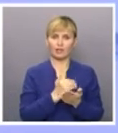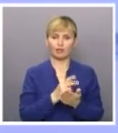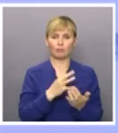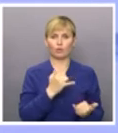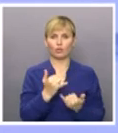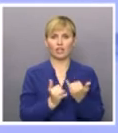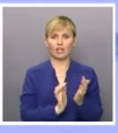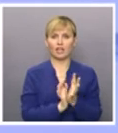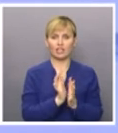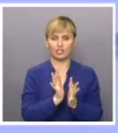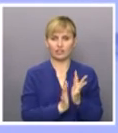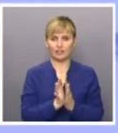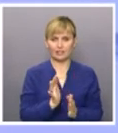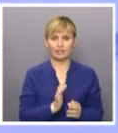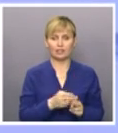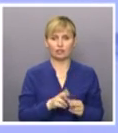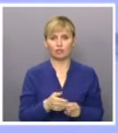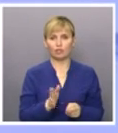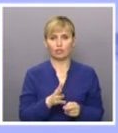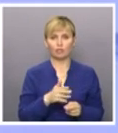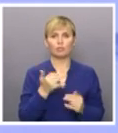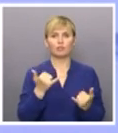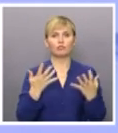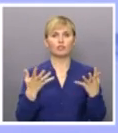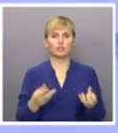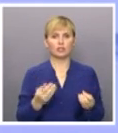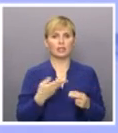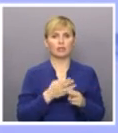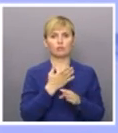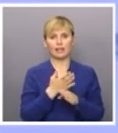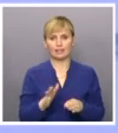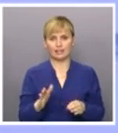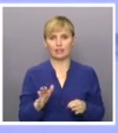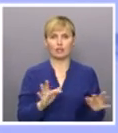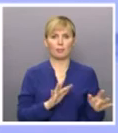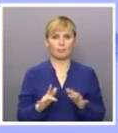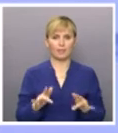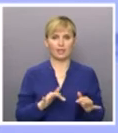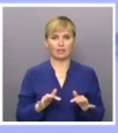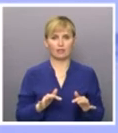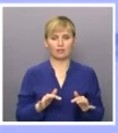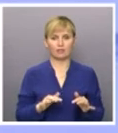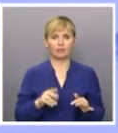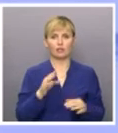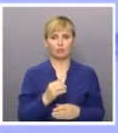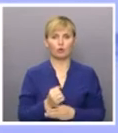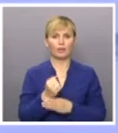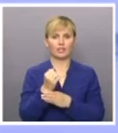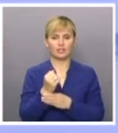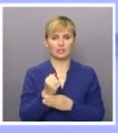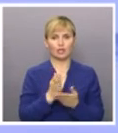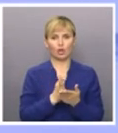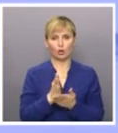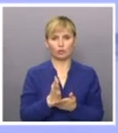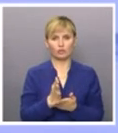наращиванию производства рыбы. И на сегодняшний день, как я уже говорил, скажем, отдельные меры по поддержке отрасли,